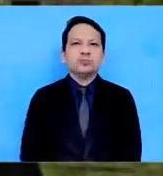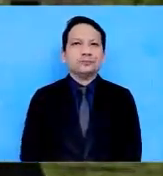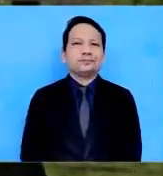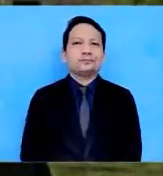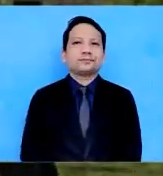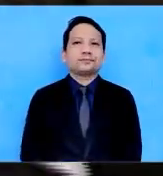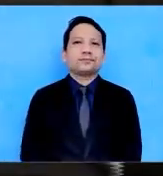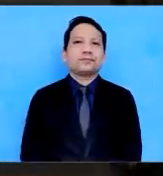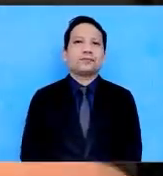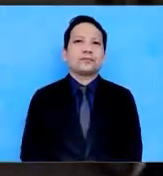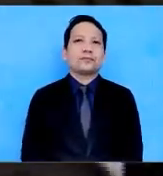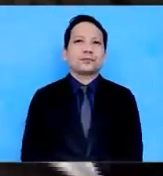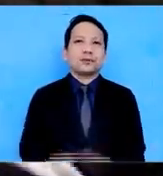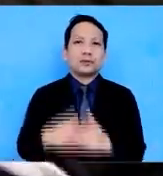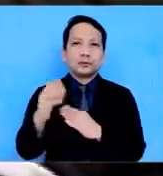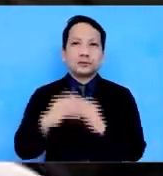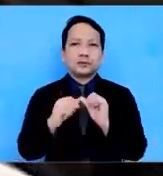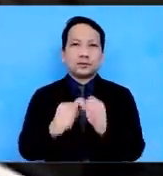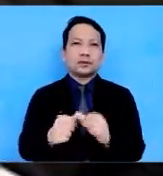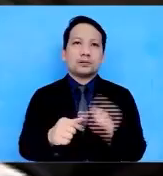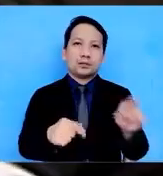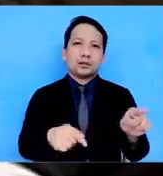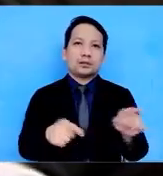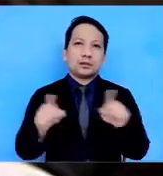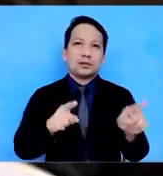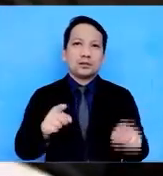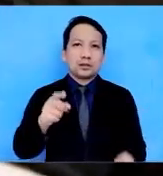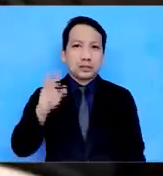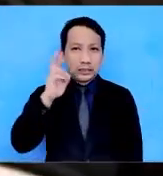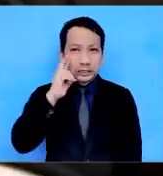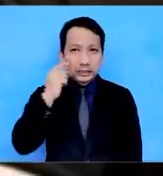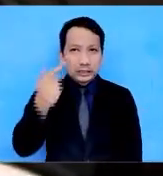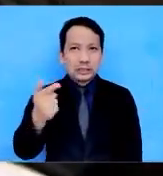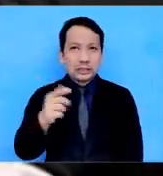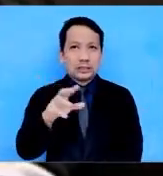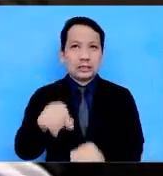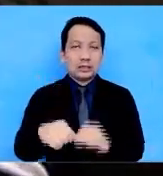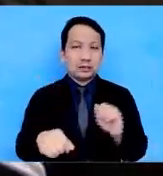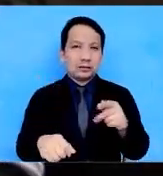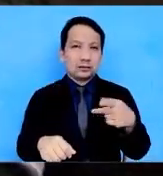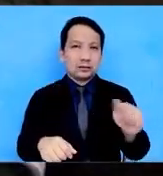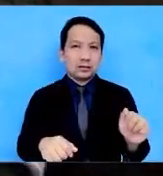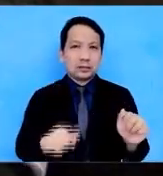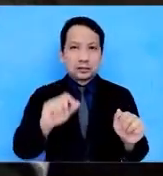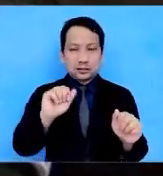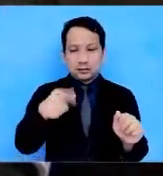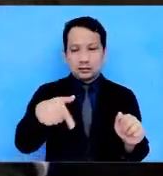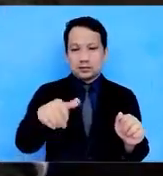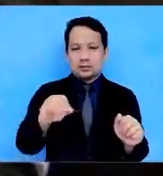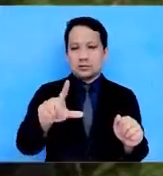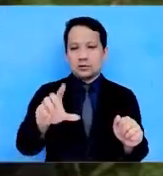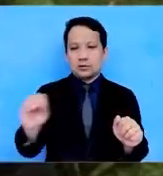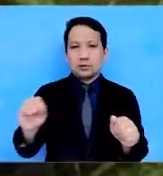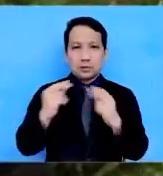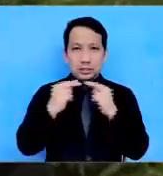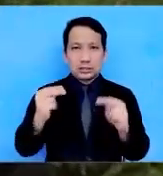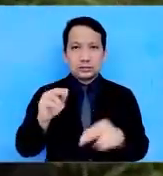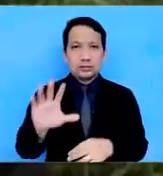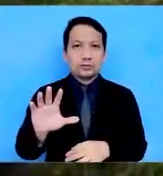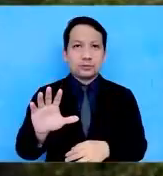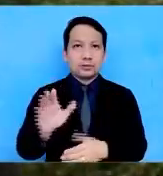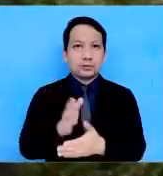In his comfort zone, si Iron Heart star Richard Gutierrez, aka Apollo, nang bisitahin ng News 5 sa liblib